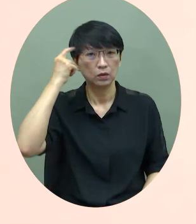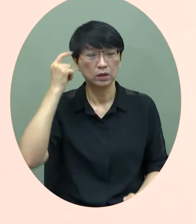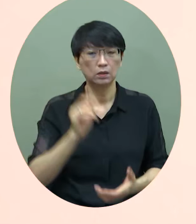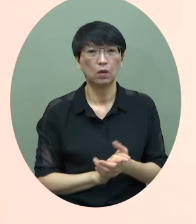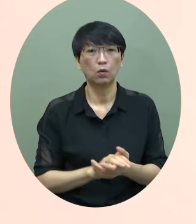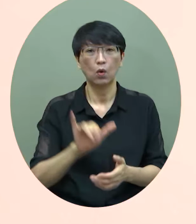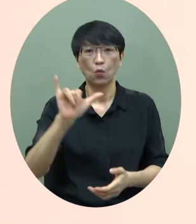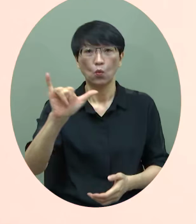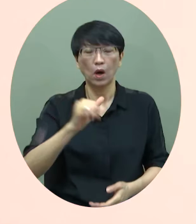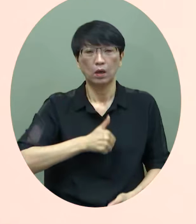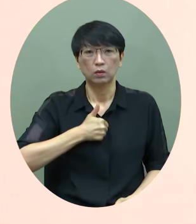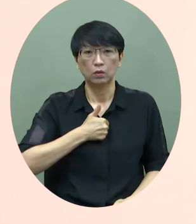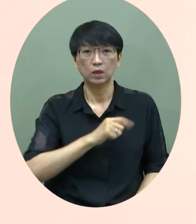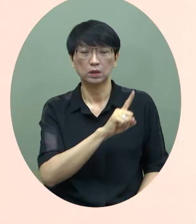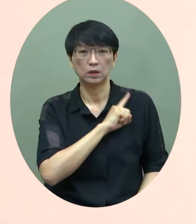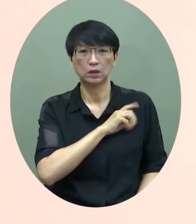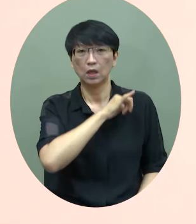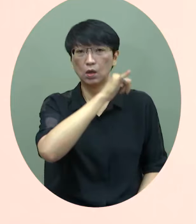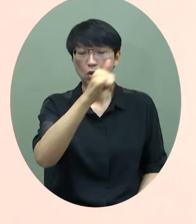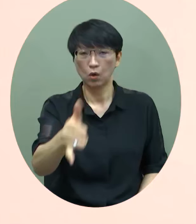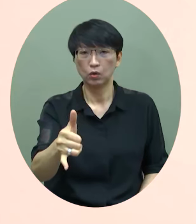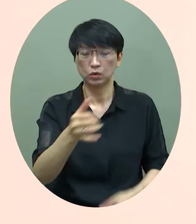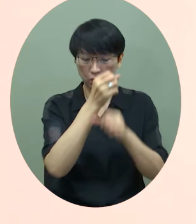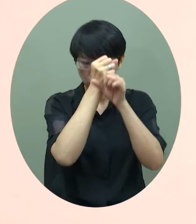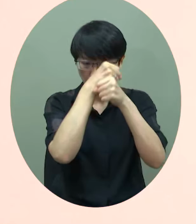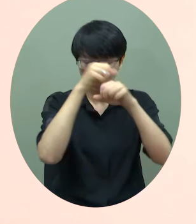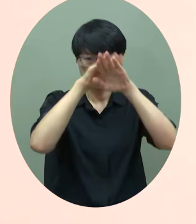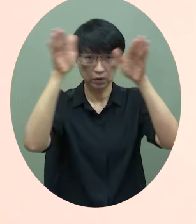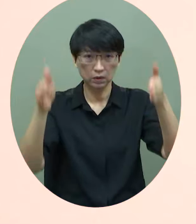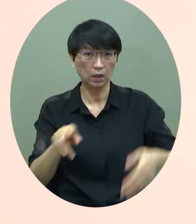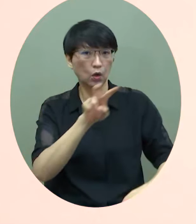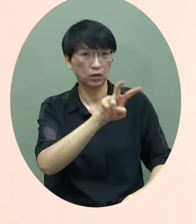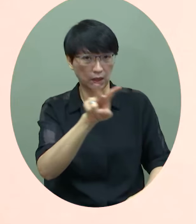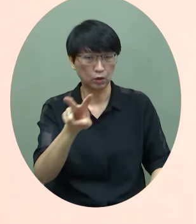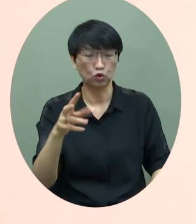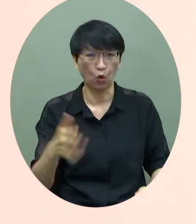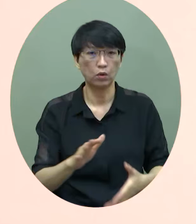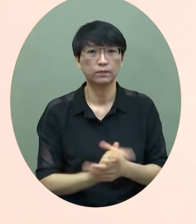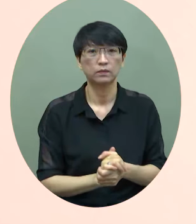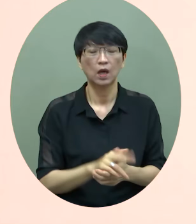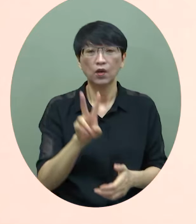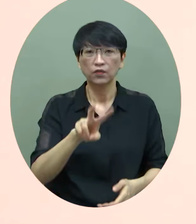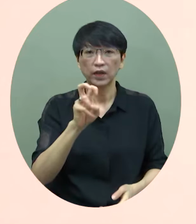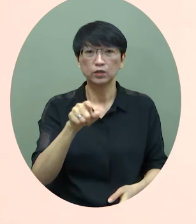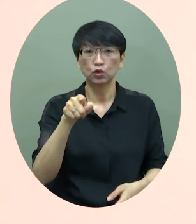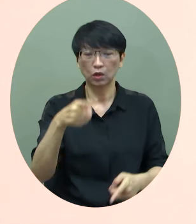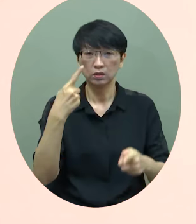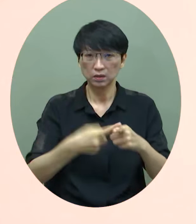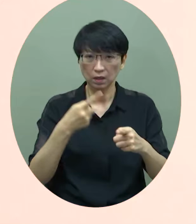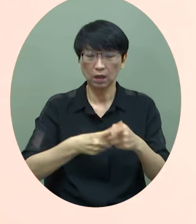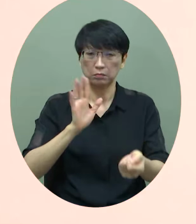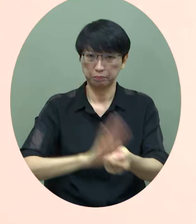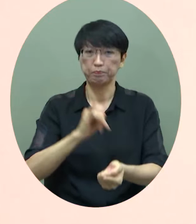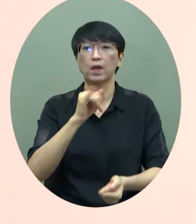授也親自去了實驗室之後發現了他真的有些問題